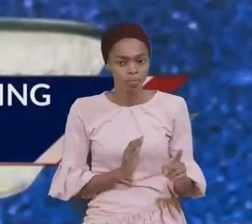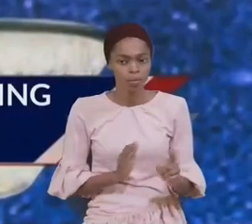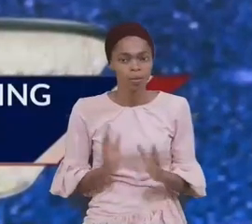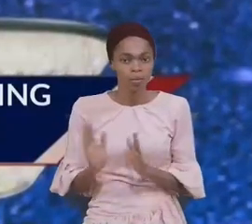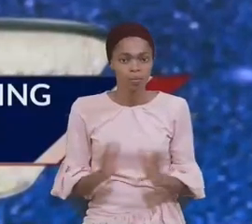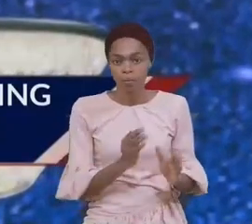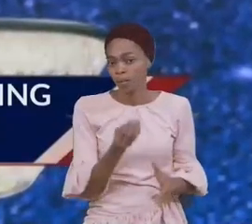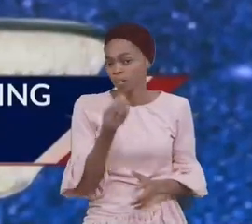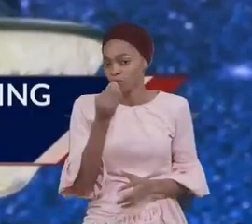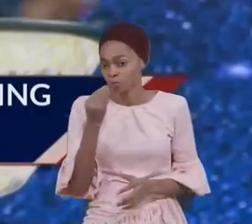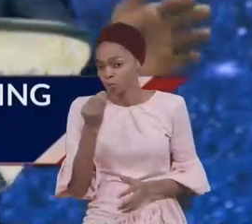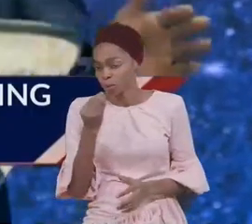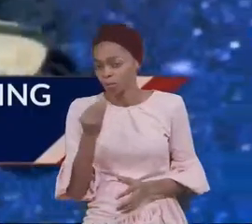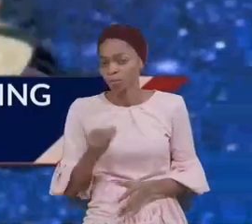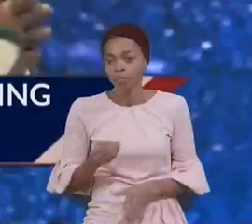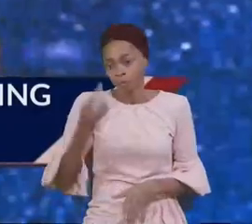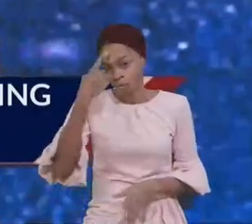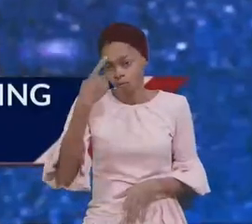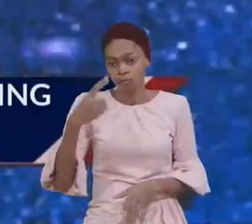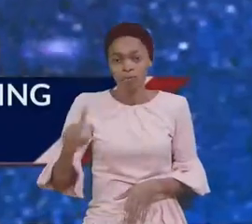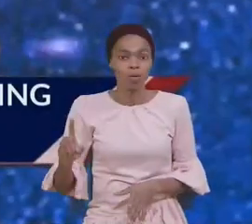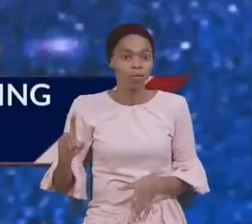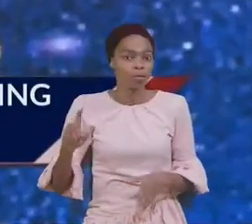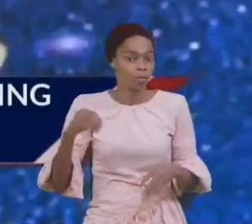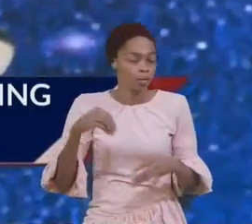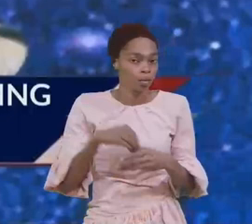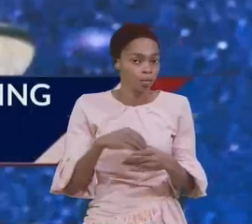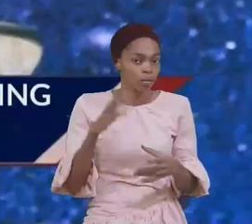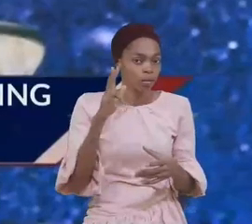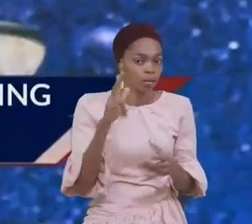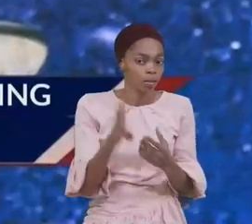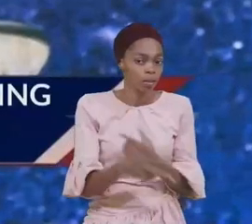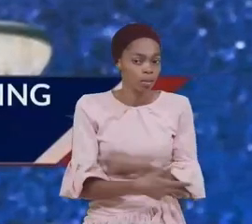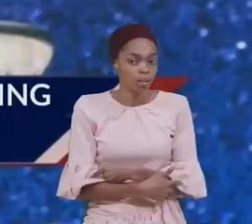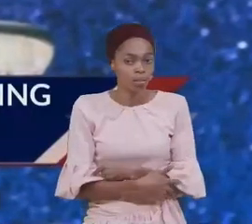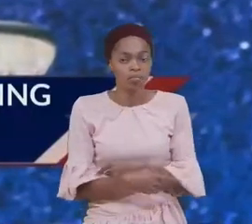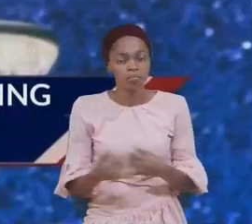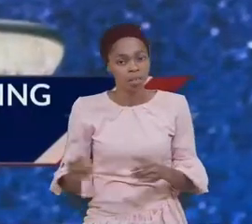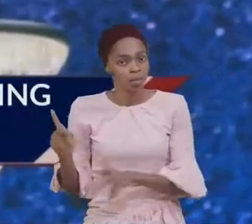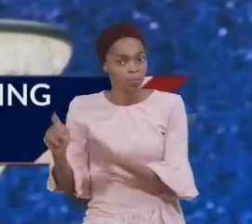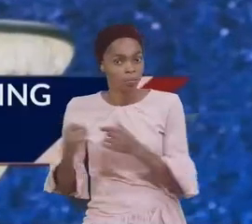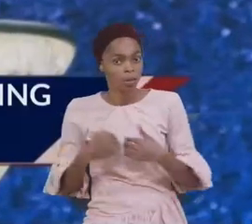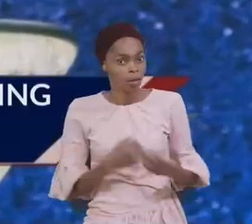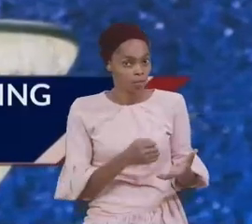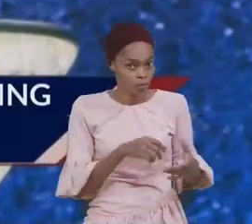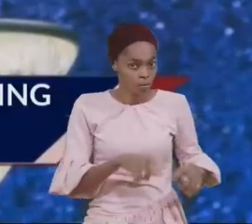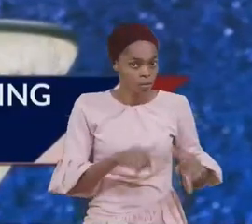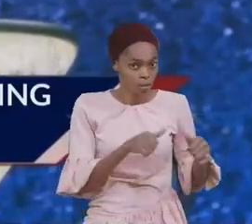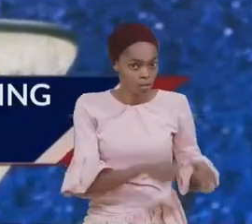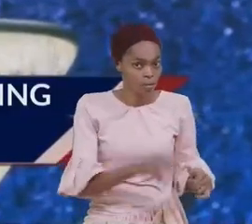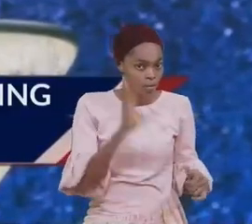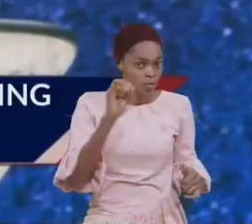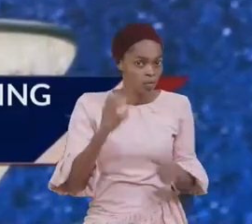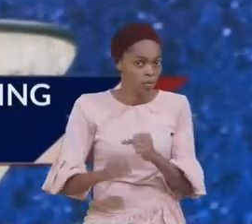Préparez-vous des provisions, car dans 3 jours, ils ont passé 40 ans